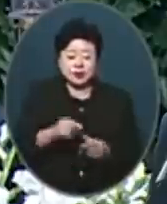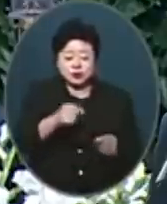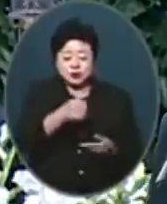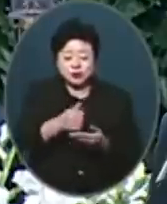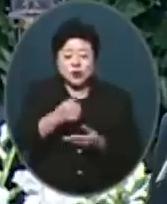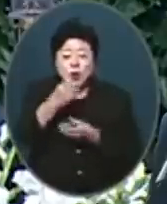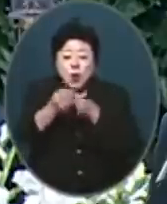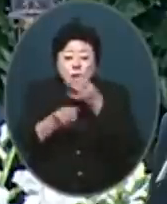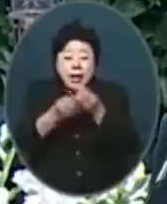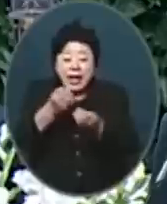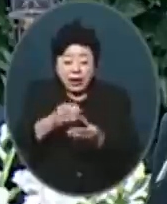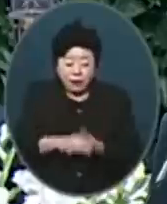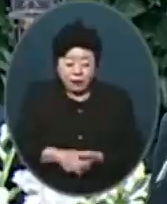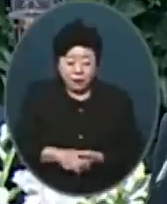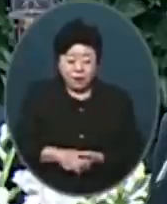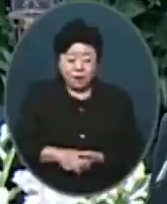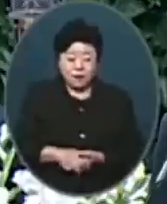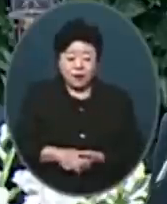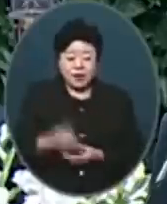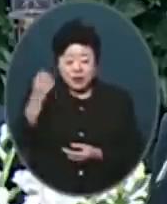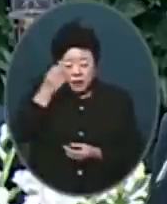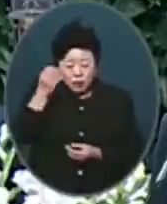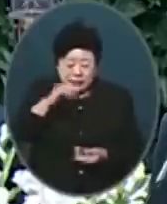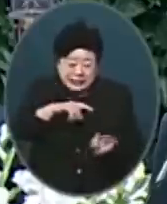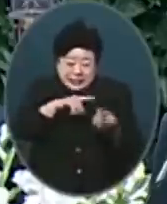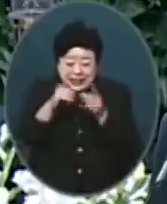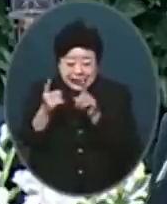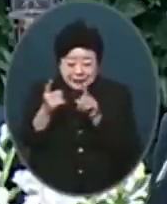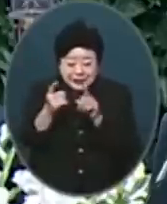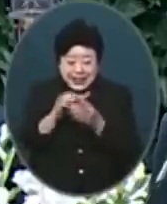구주로 고백하면 영혼이 살아납니다.